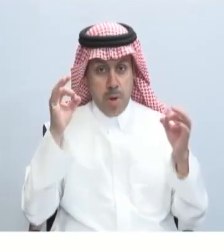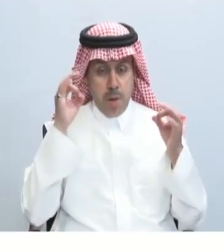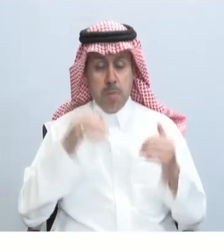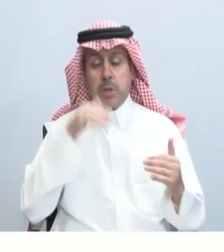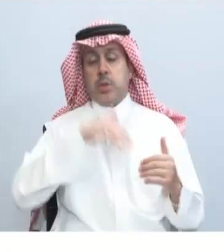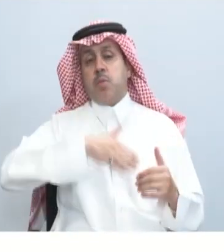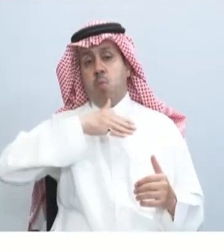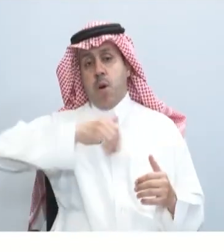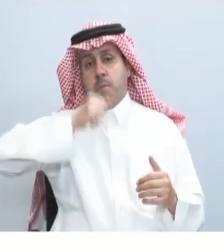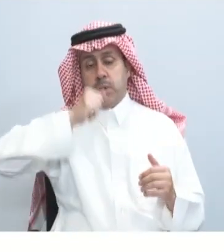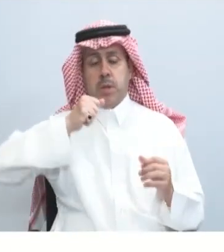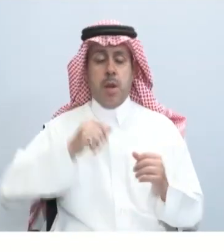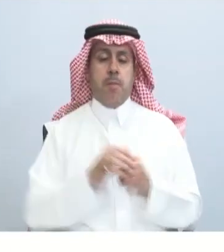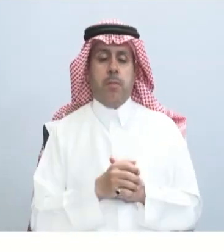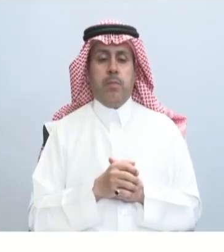عليه